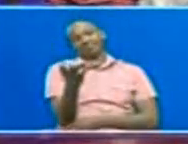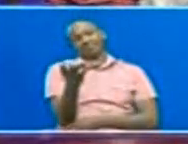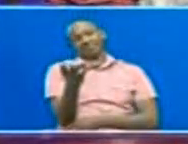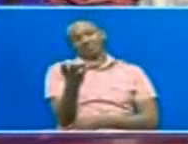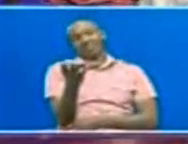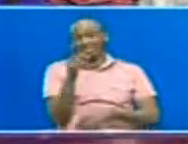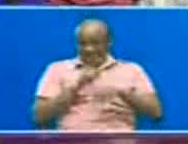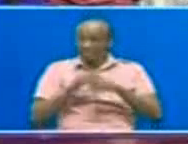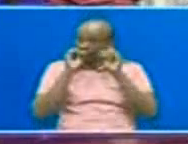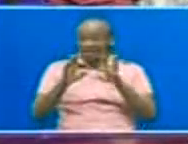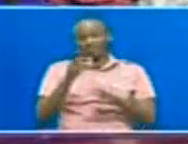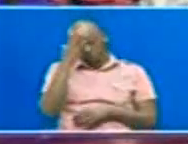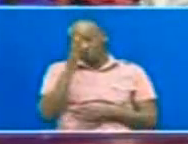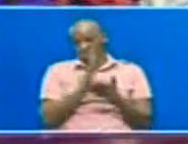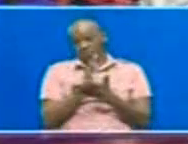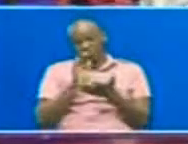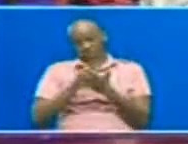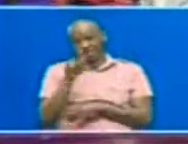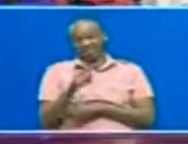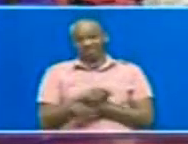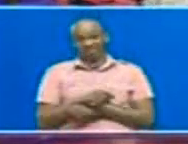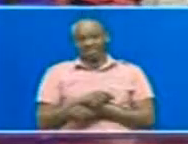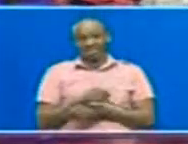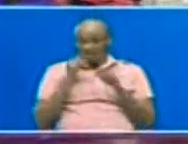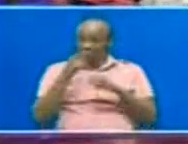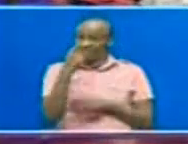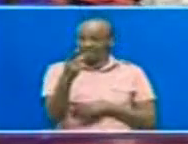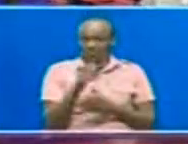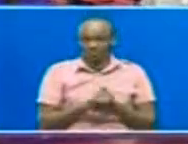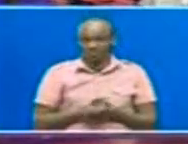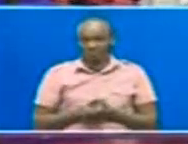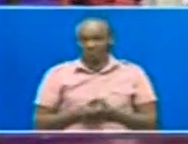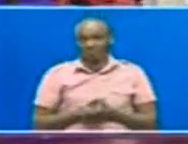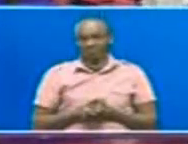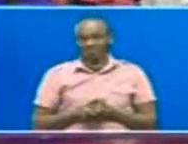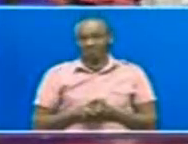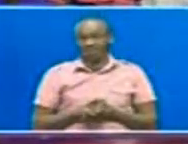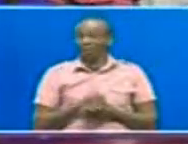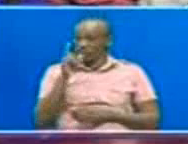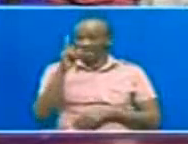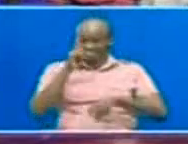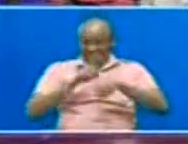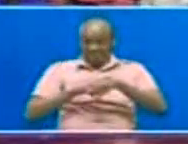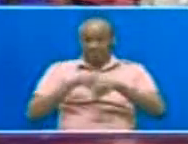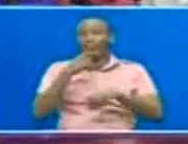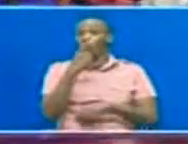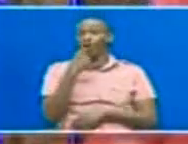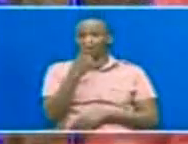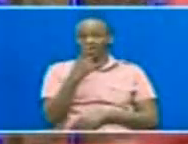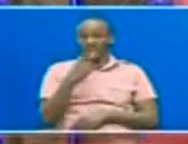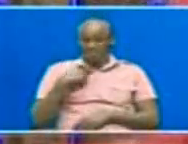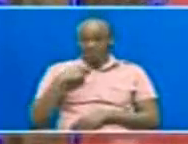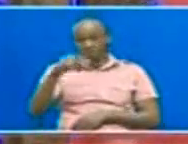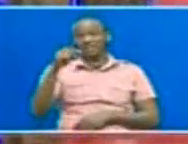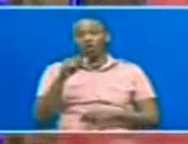good luck and in and so, you know. Yeah. If I tell you before that, yes, kuna siku moja mzee Moi, mm, nilienda